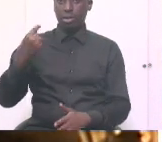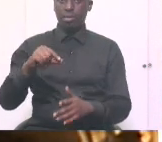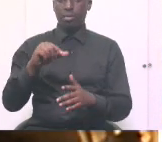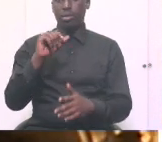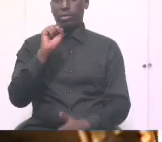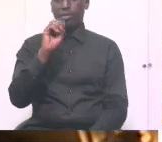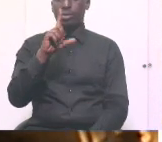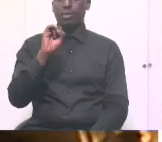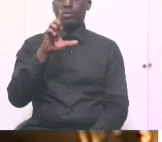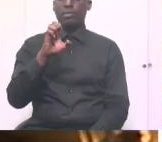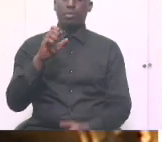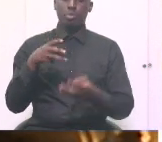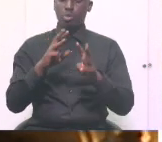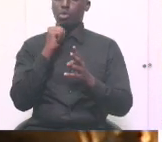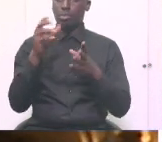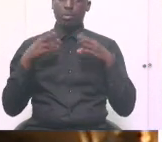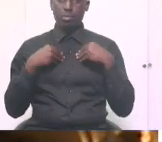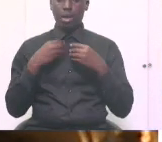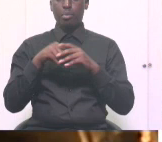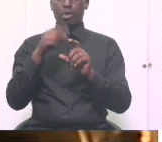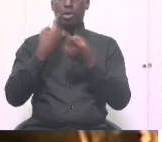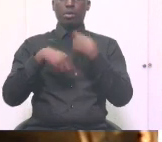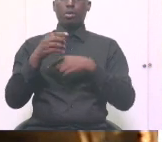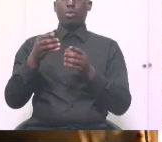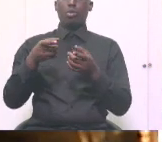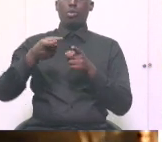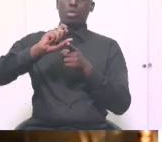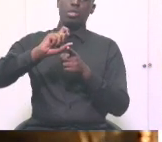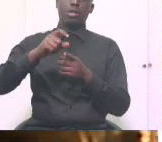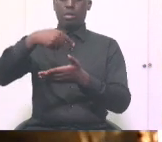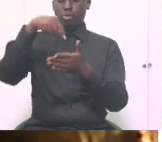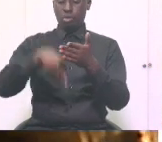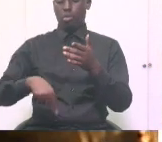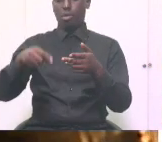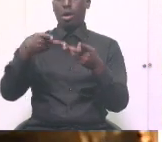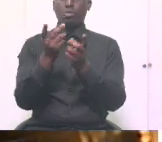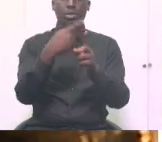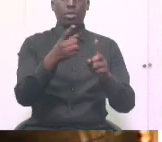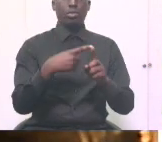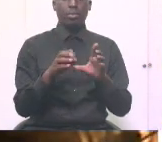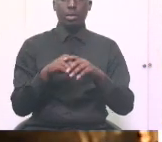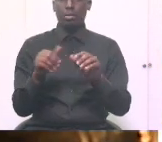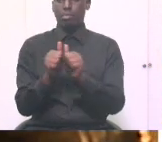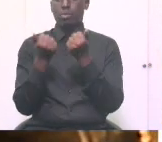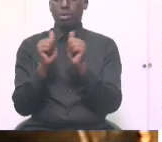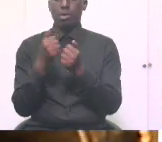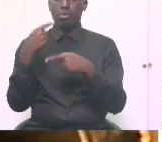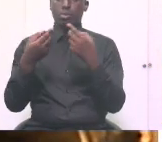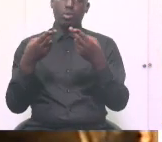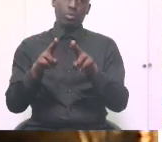butemewe bikagira ingaruka zirimo ubwiyongere bw'ibyobo ahantu hatandukanye ndetse n'impanuka za hato na hato